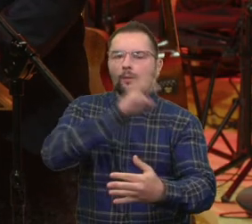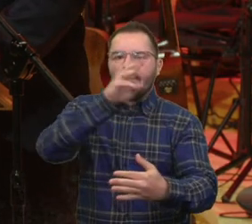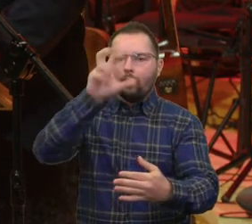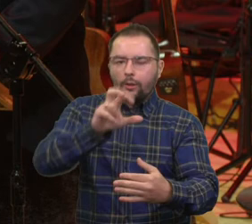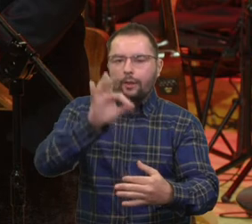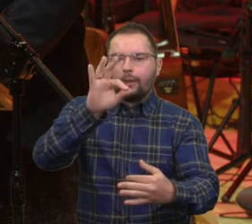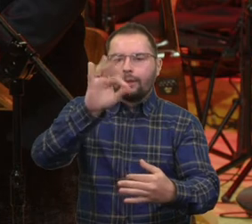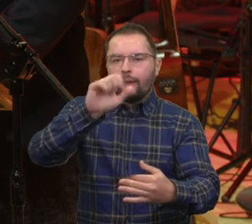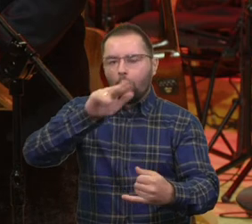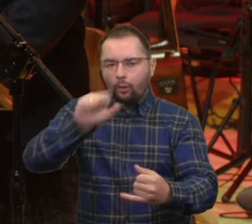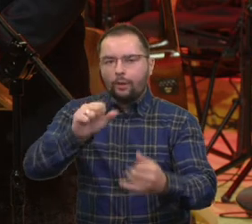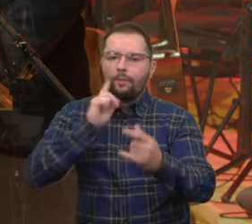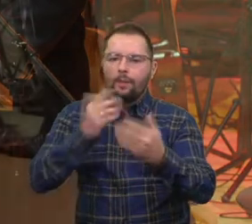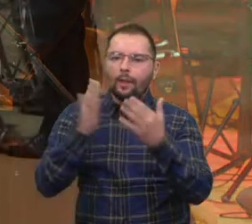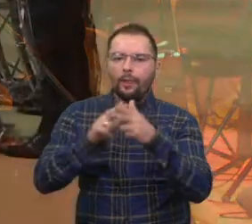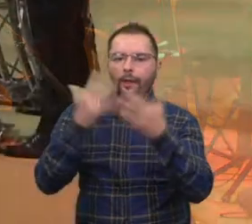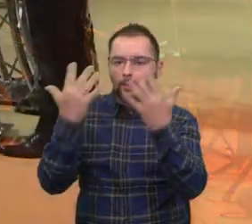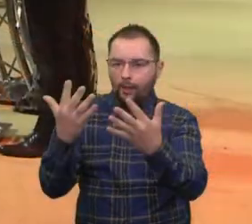ręce pana posła